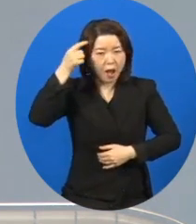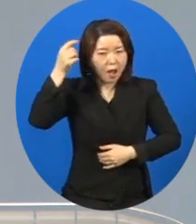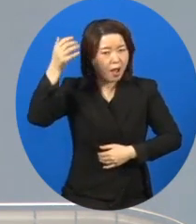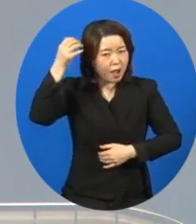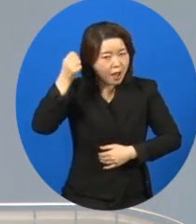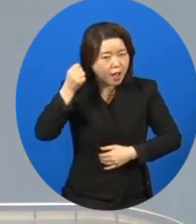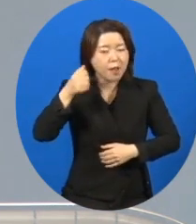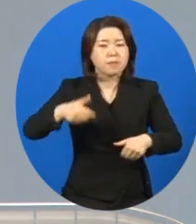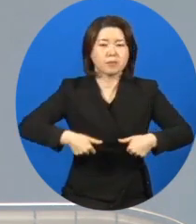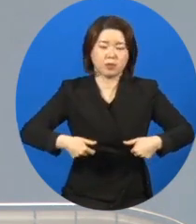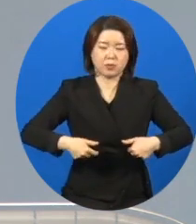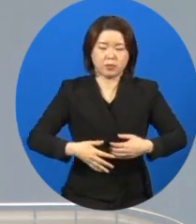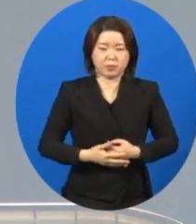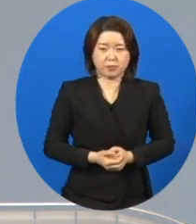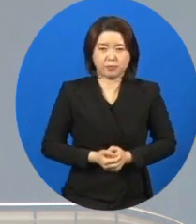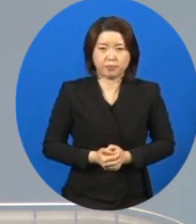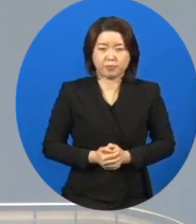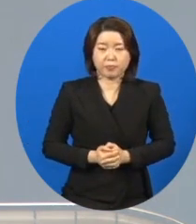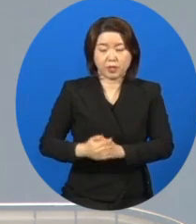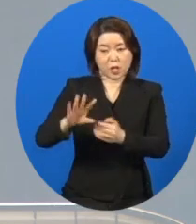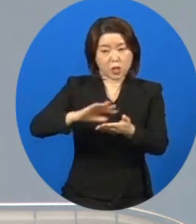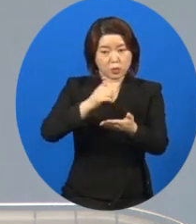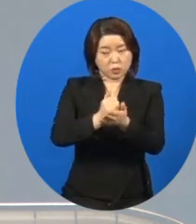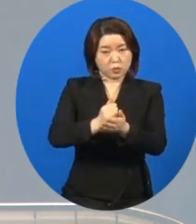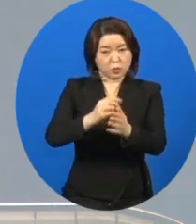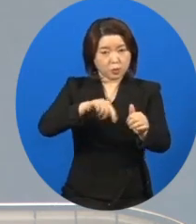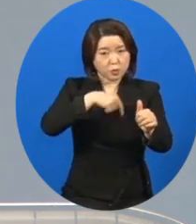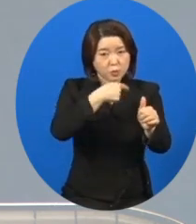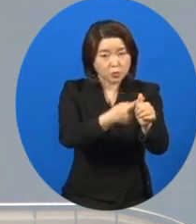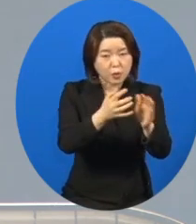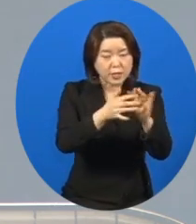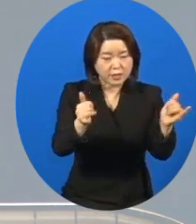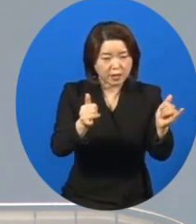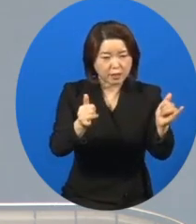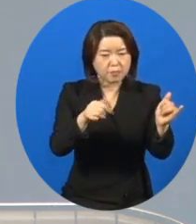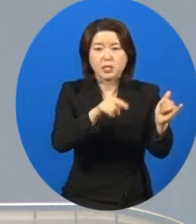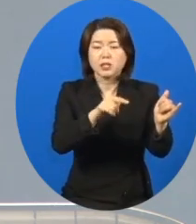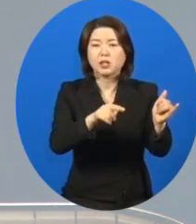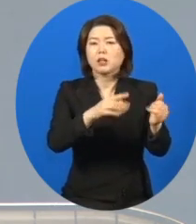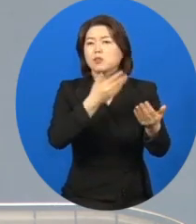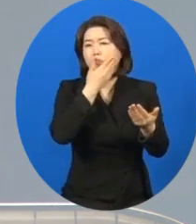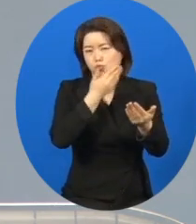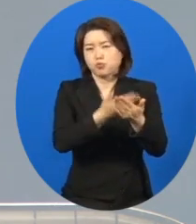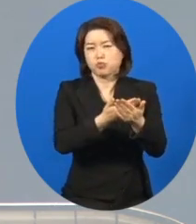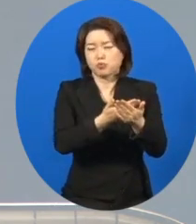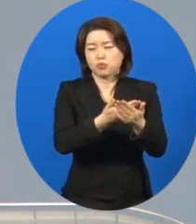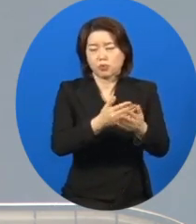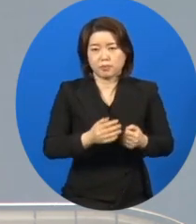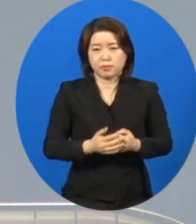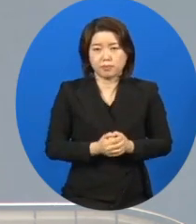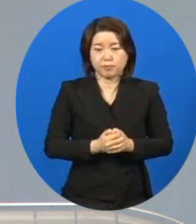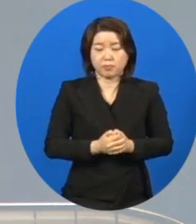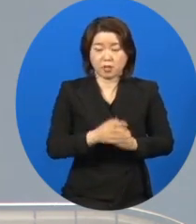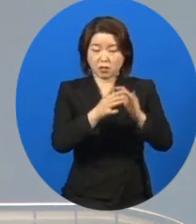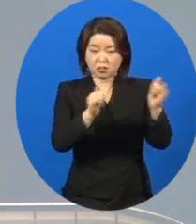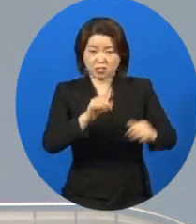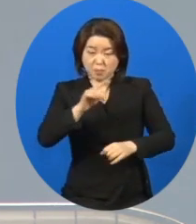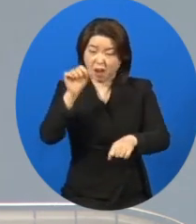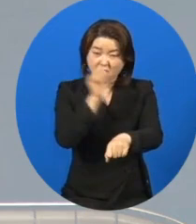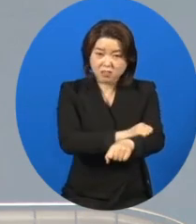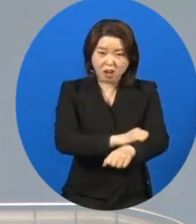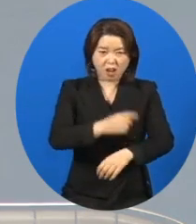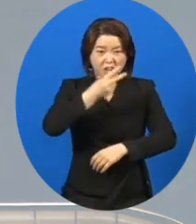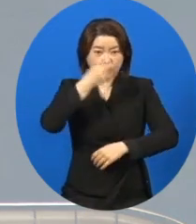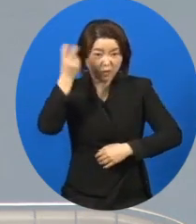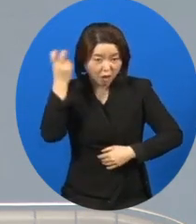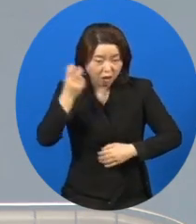할 것입니다. 그리스도에게 속한 사람인가가 계속 중요해요. 그 사람이 말을 잘하느냐,